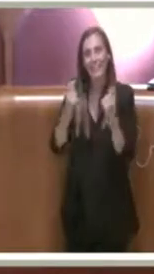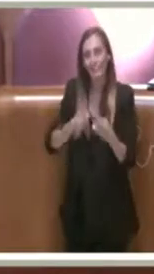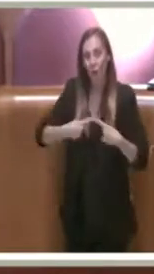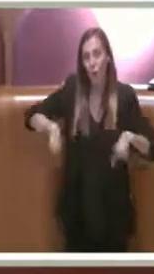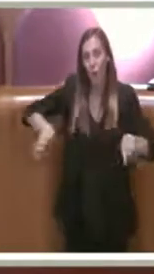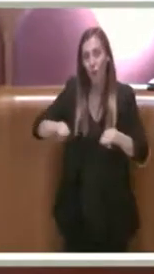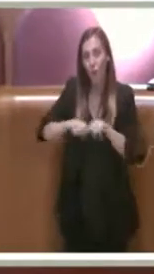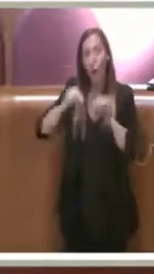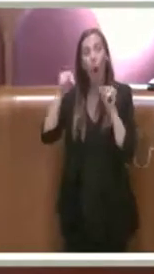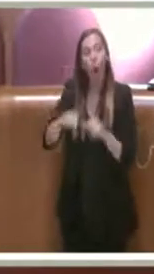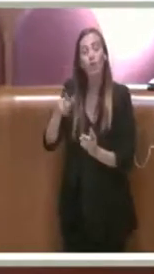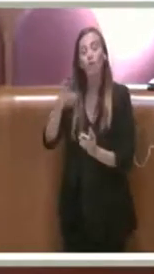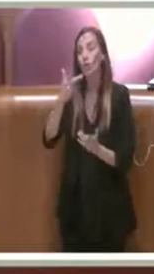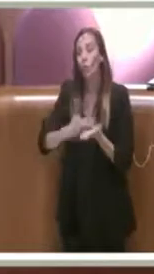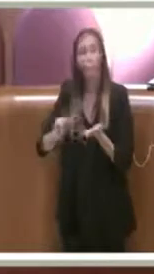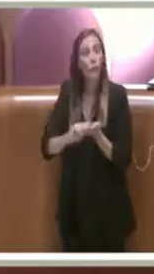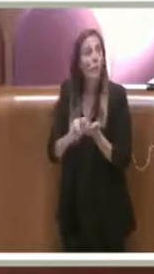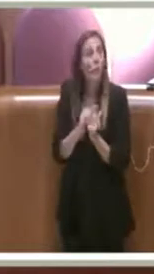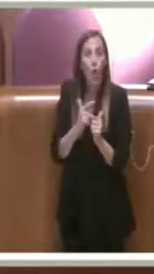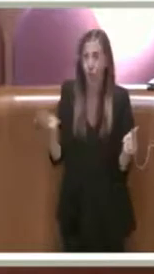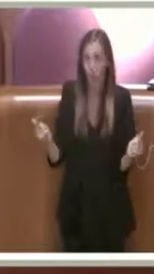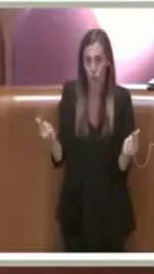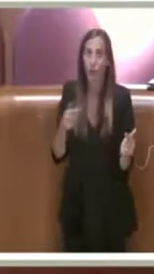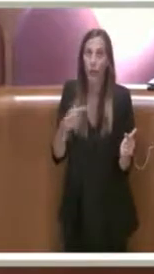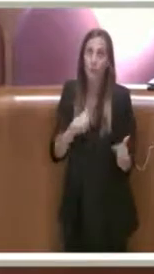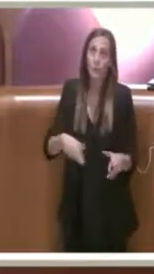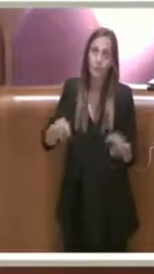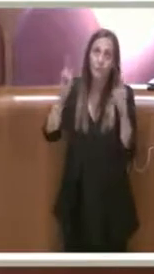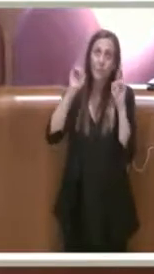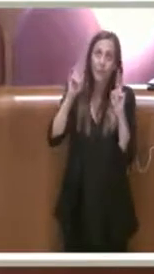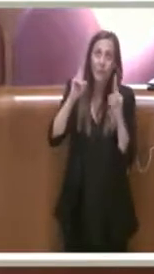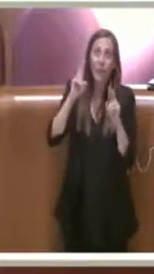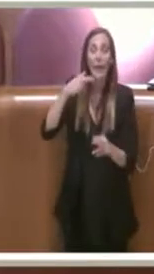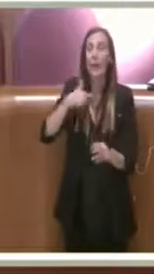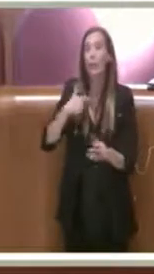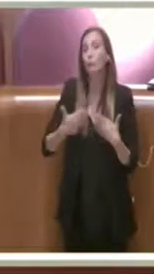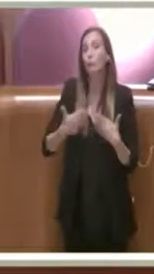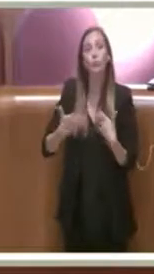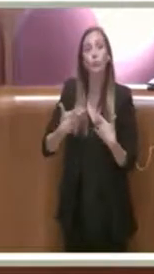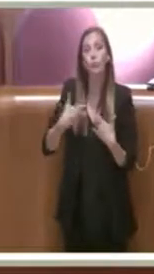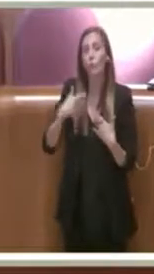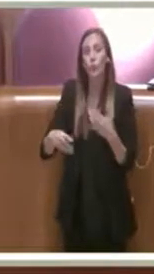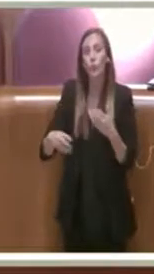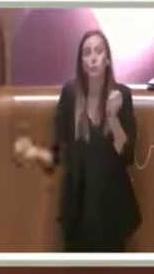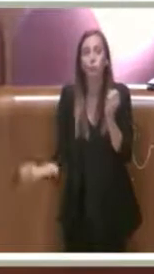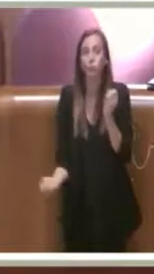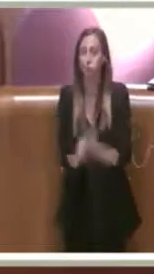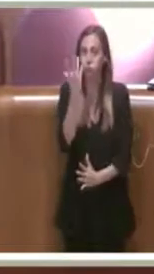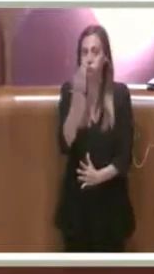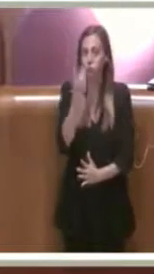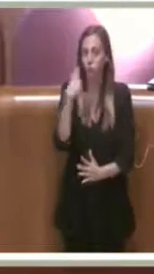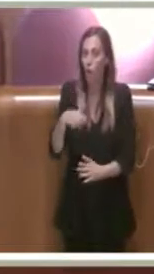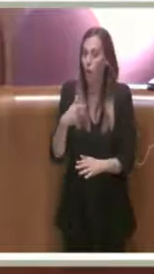questo ufficio non è costituito, quindi auspichiamo l'immediata costituzione per questo importante supporto.